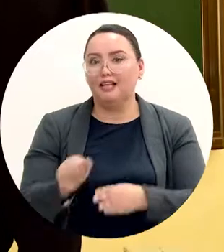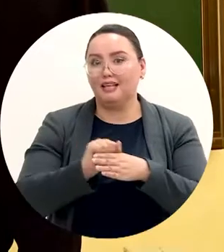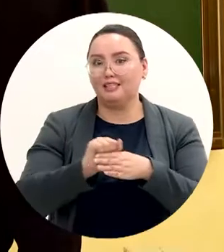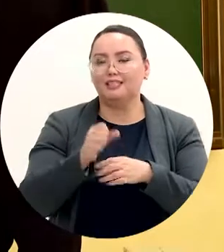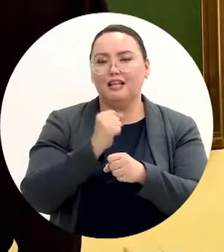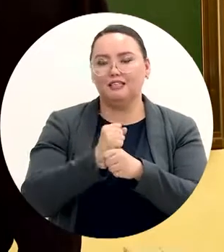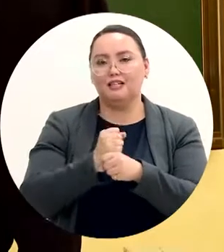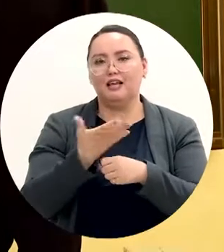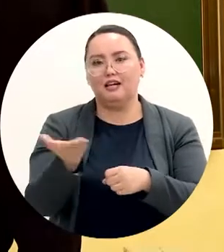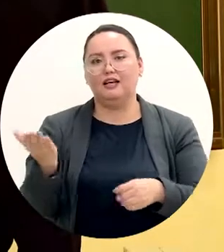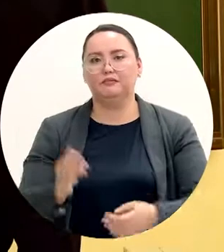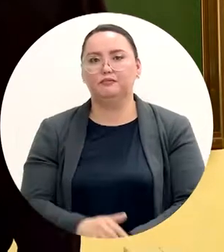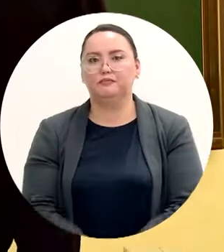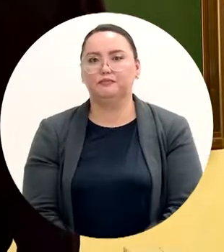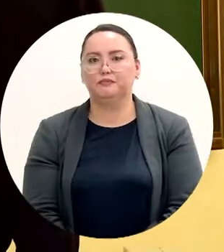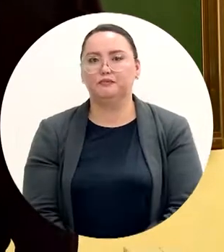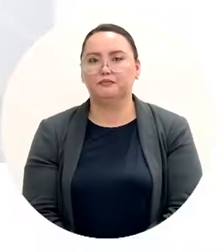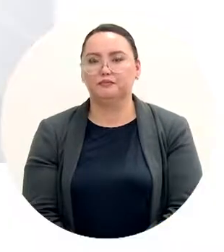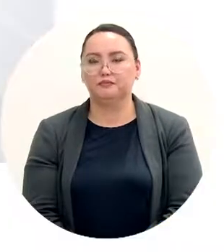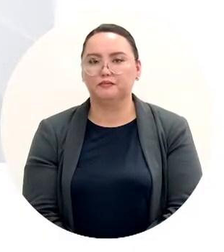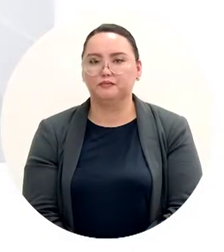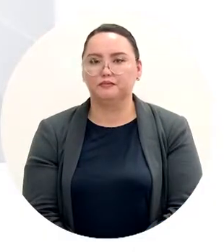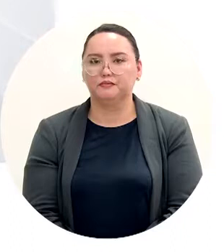дугаар дасгалыг ажиллаарай.